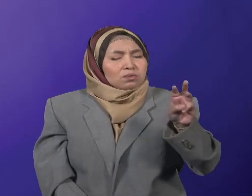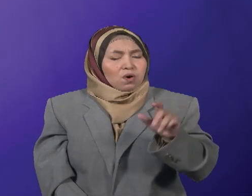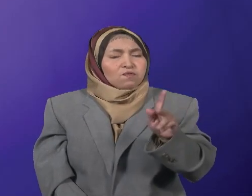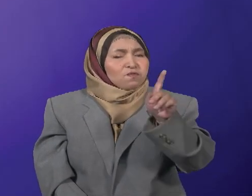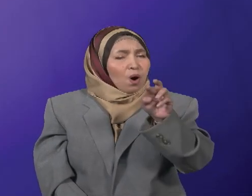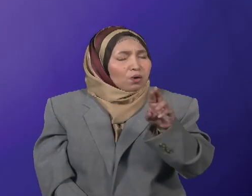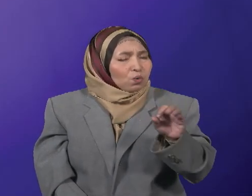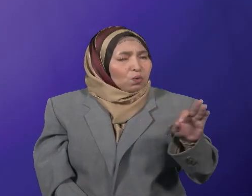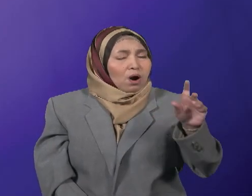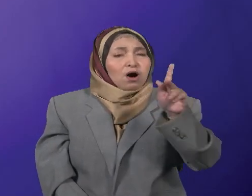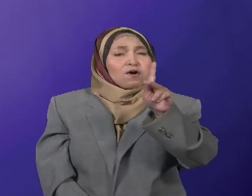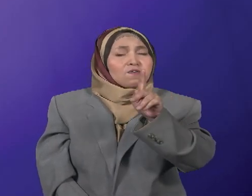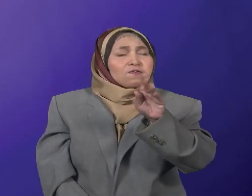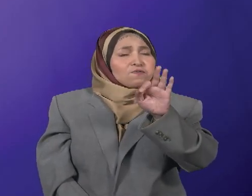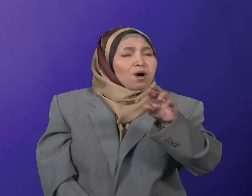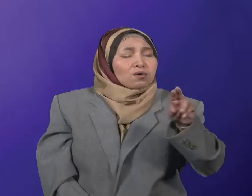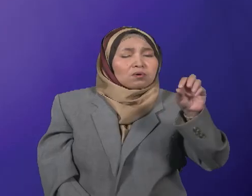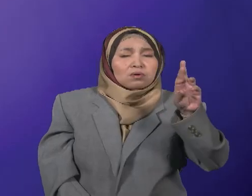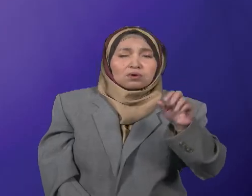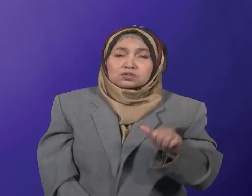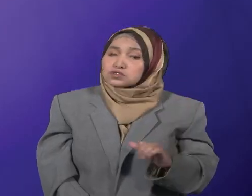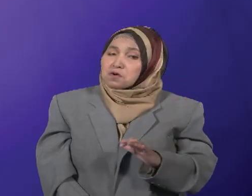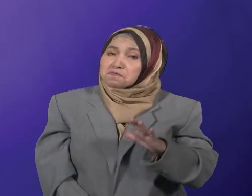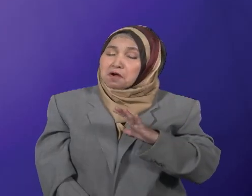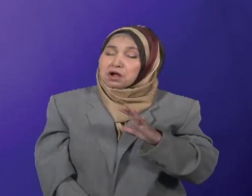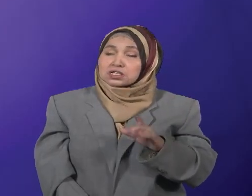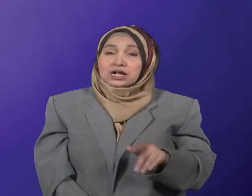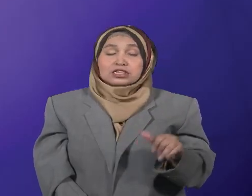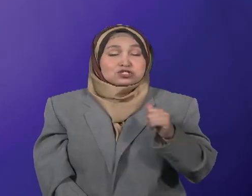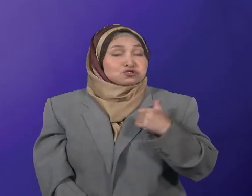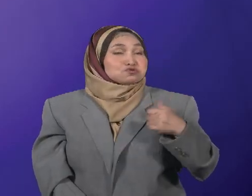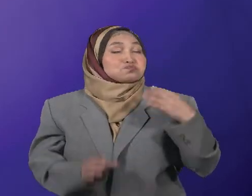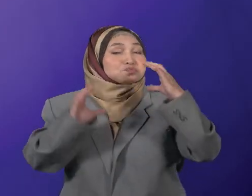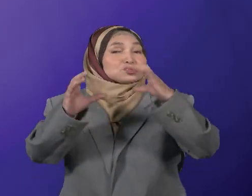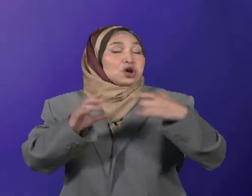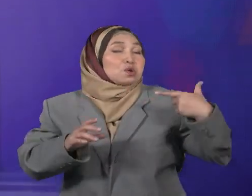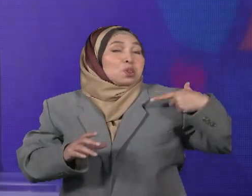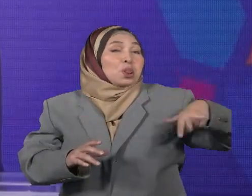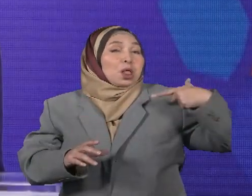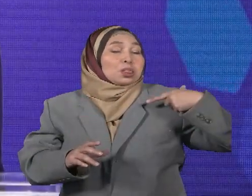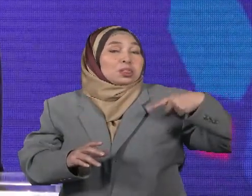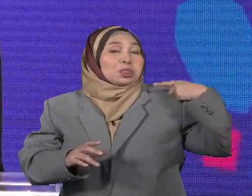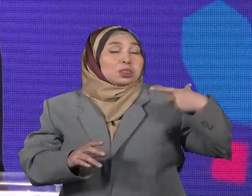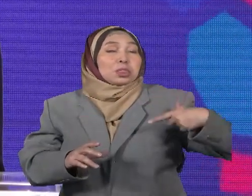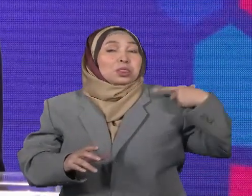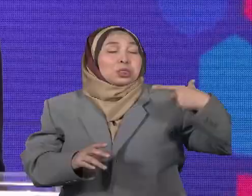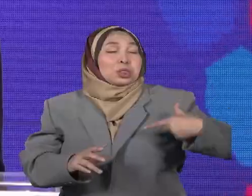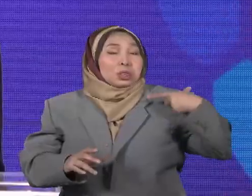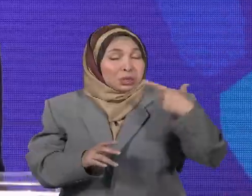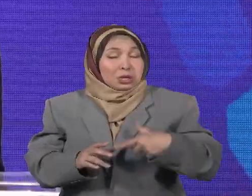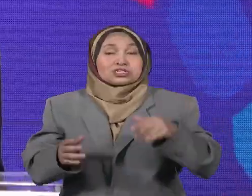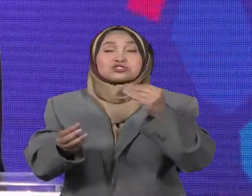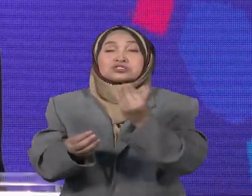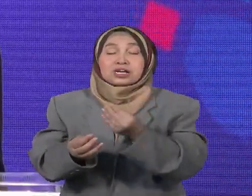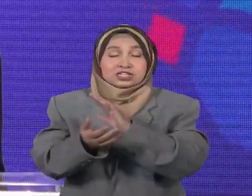kafarin. Kafarin ada Ustaz Fahan, style dia baru style London sikit dia tu. Oh, awak ikut style London dia tak, mana boleh